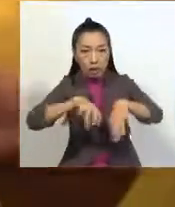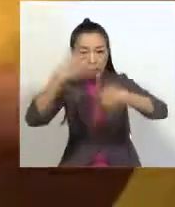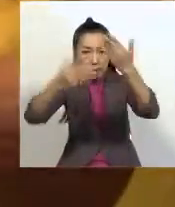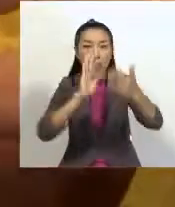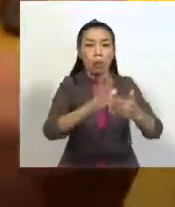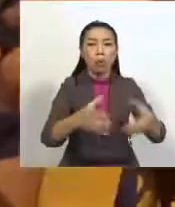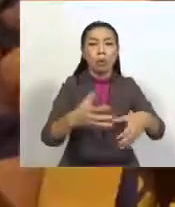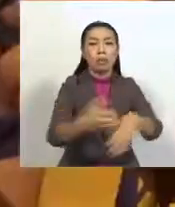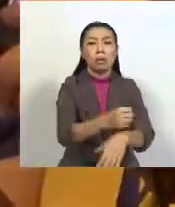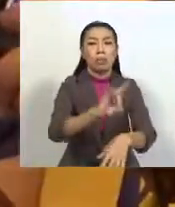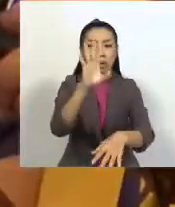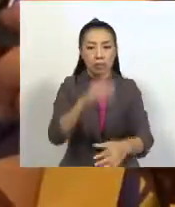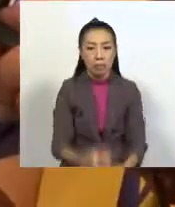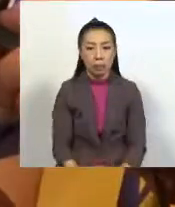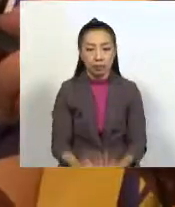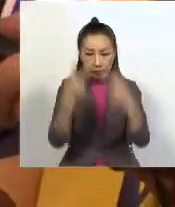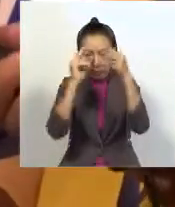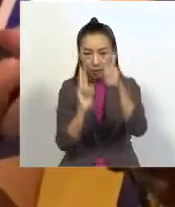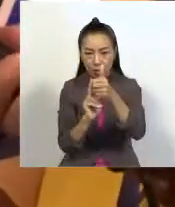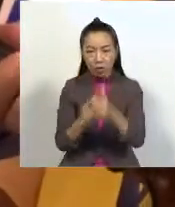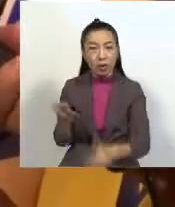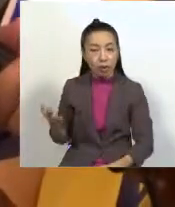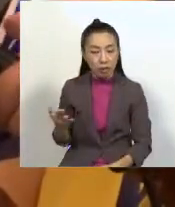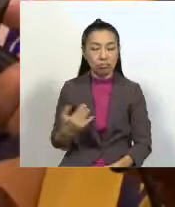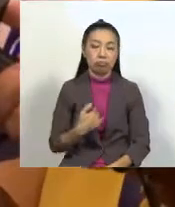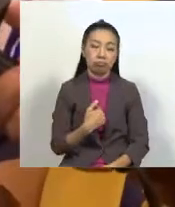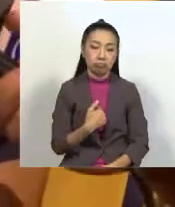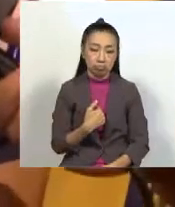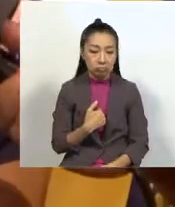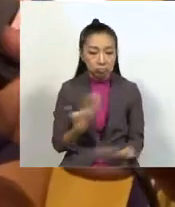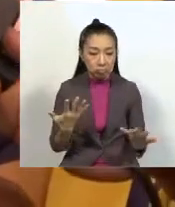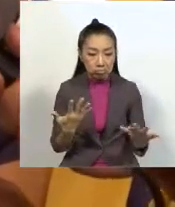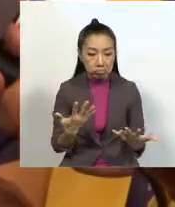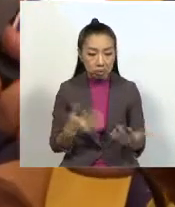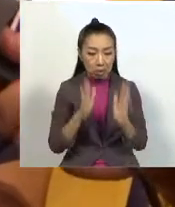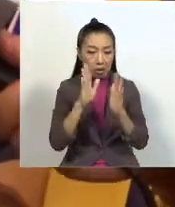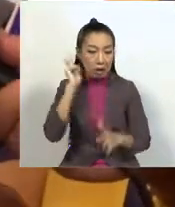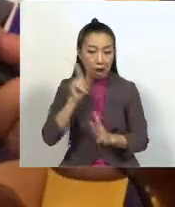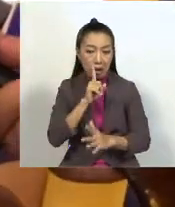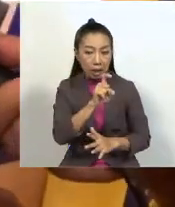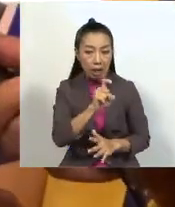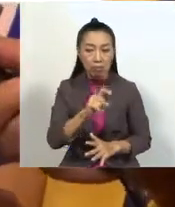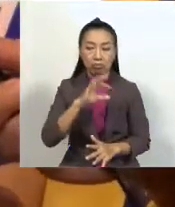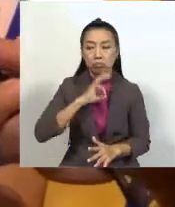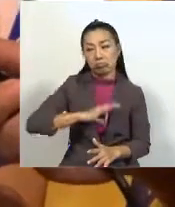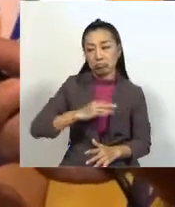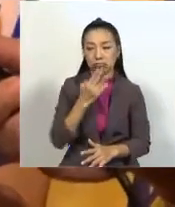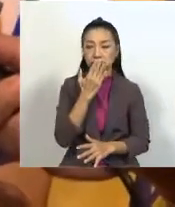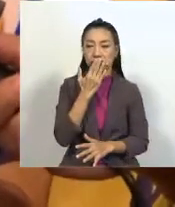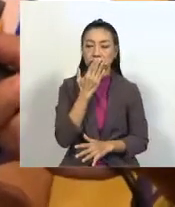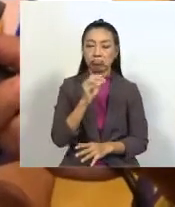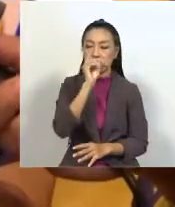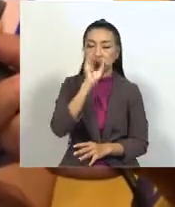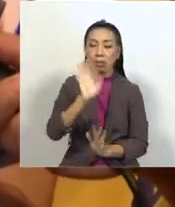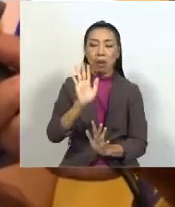นเรื่องนี้นักข่าวไปถามนะฮะแต่ท่านบอกว่าไม่ขอแสดงความคิดเห็นเพราะเกรงจะเป็นการชี้นำ